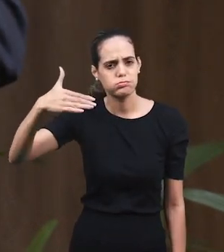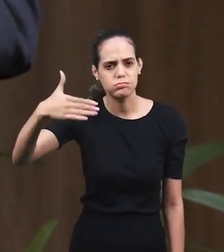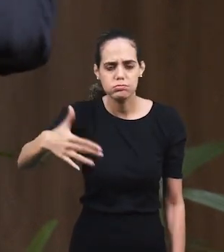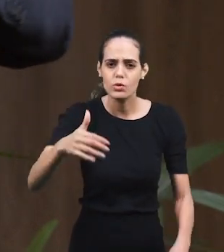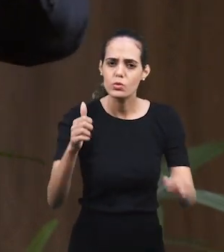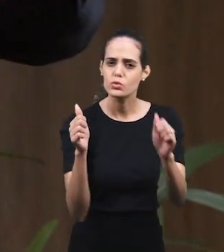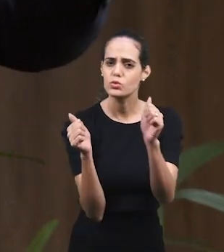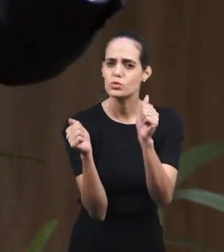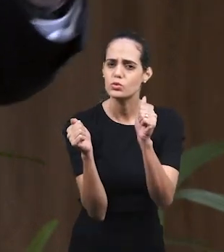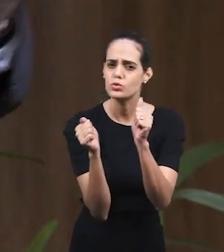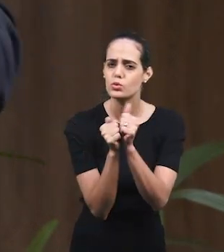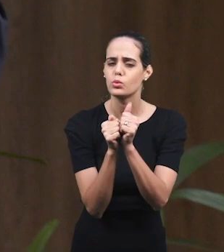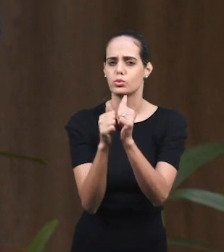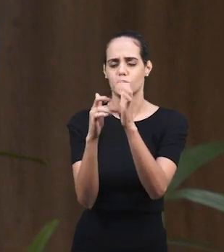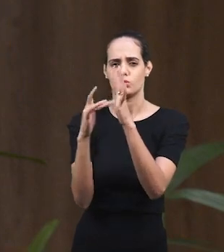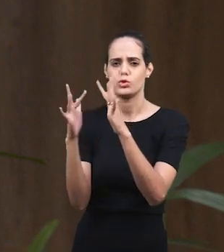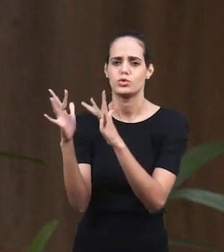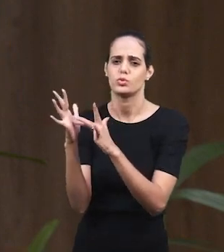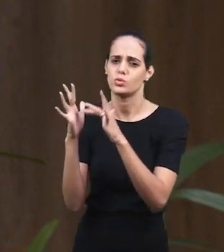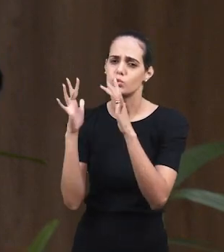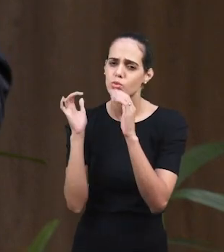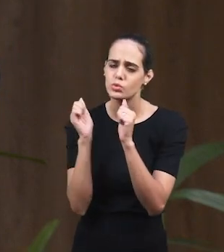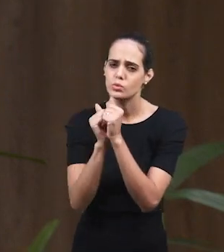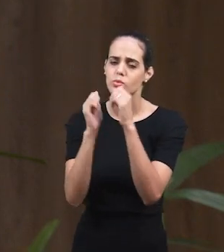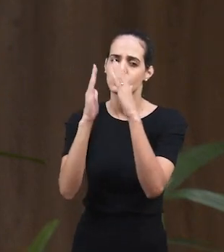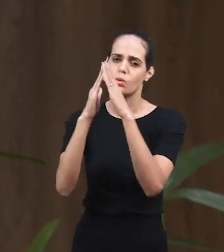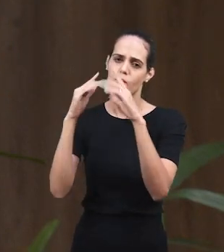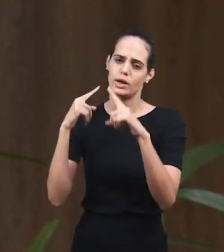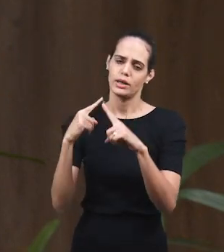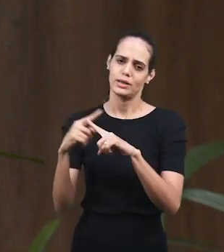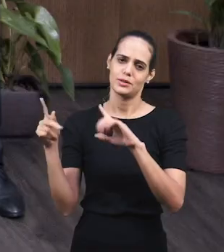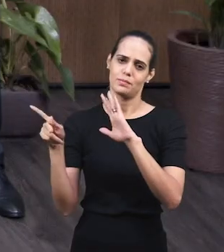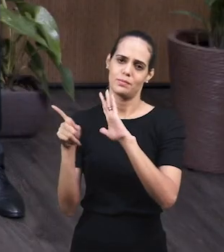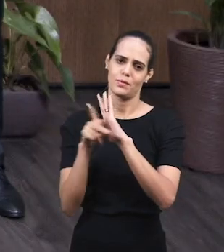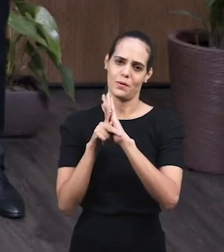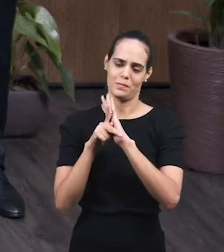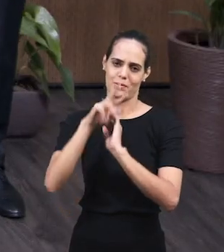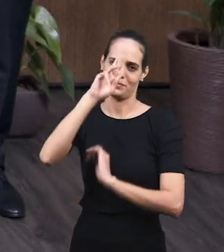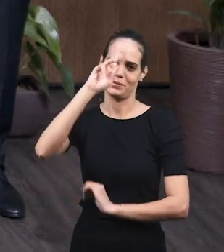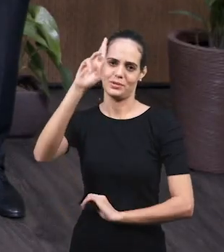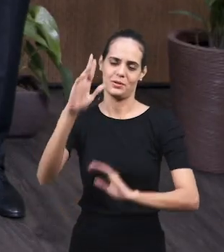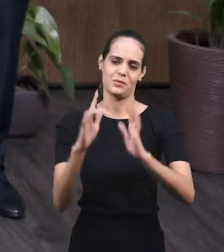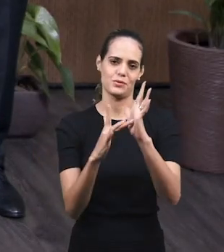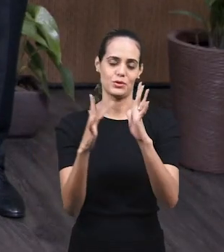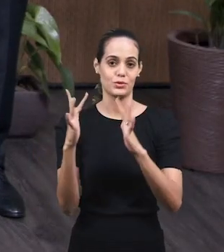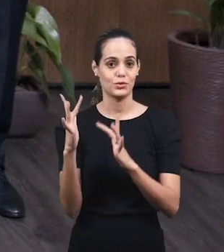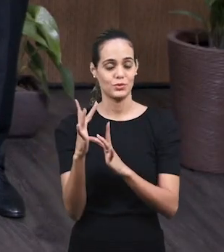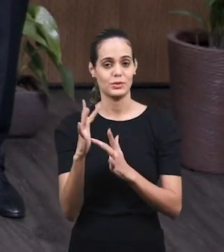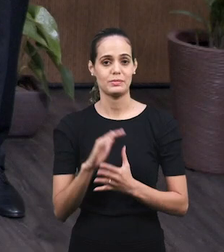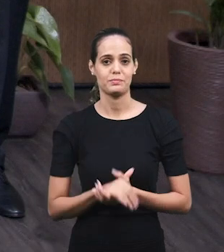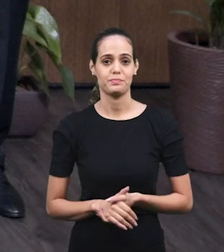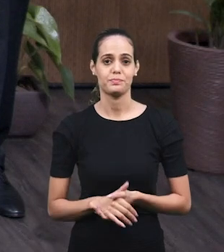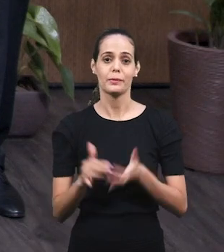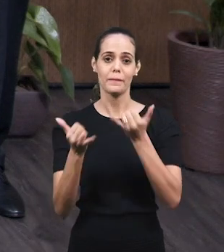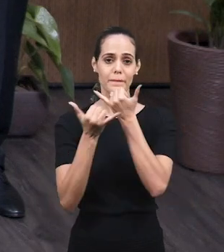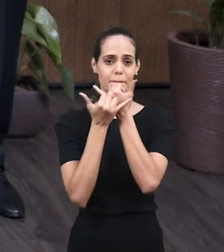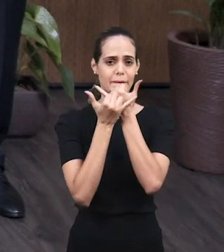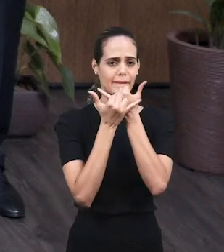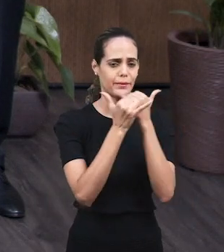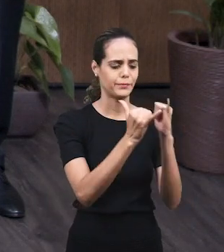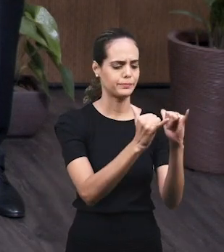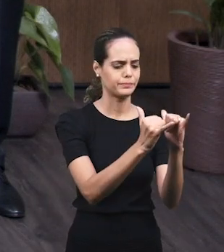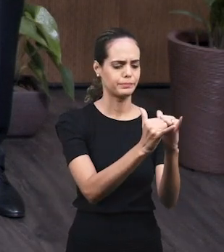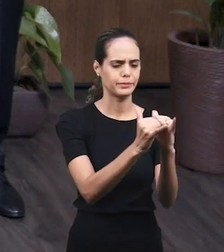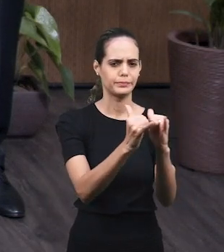salut, qui ont déjà expérimenté, qui vivent dans le chemin, au milieu du corps